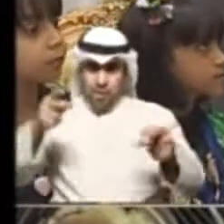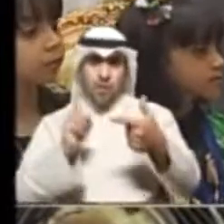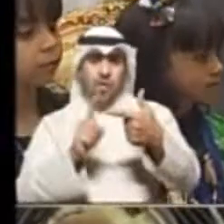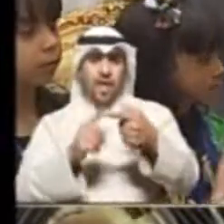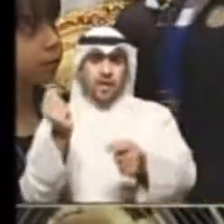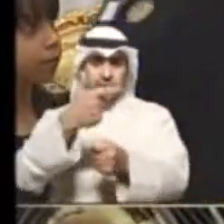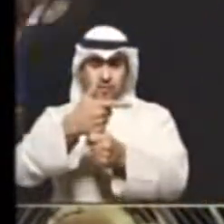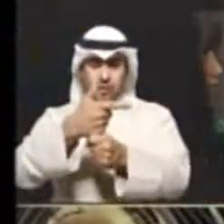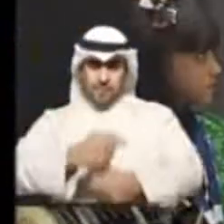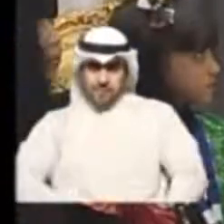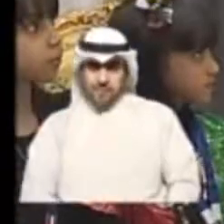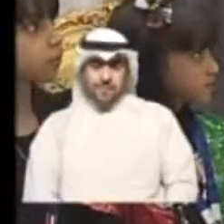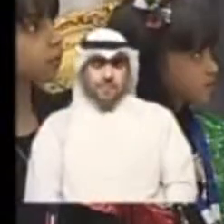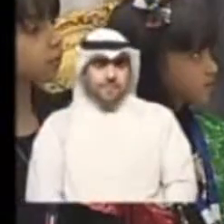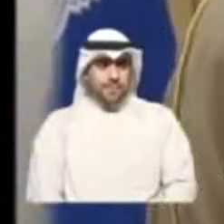المناسبة.